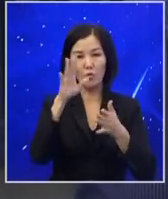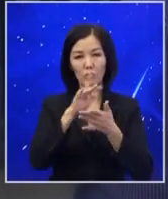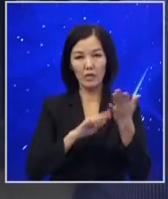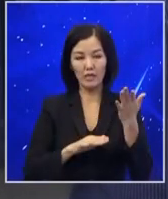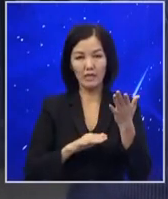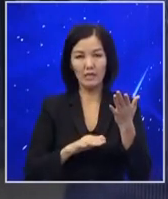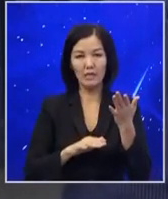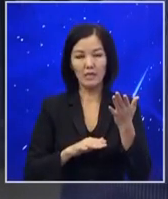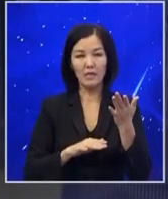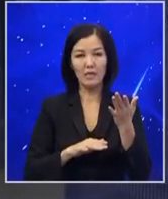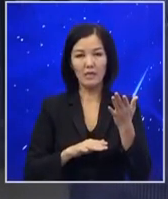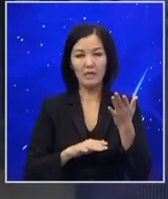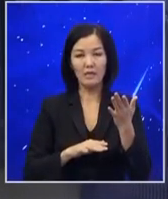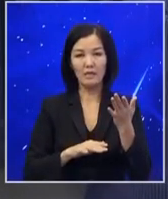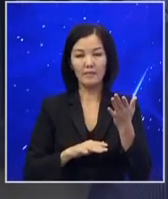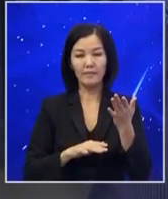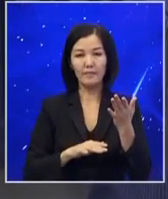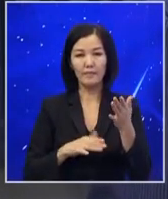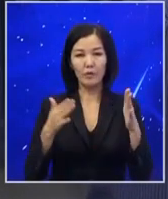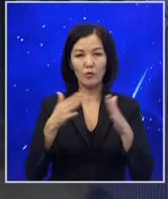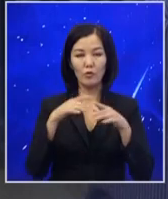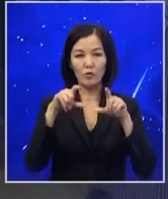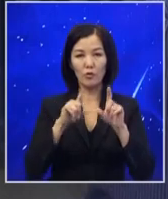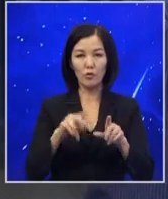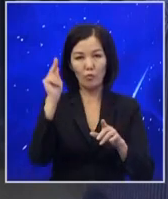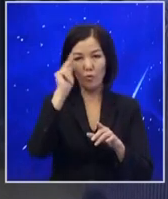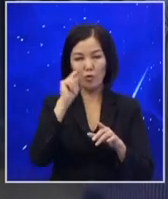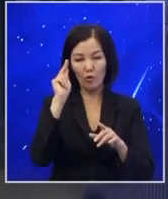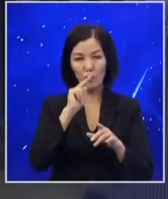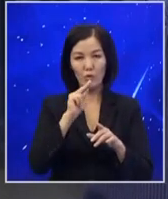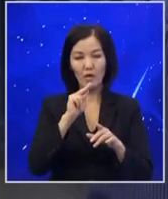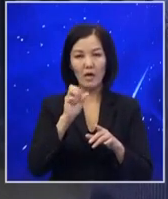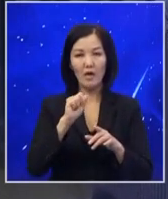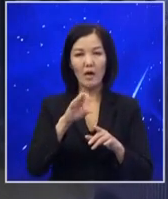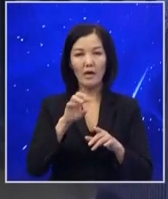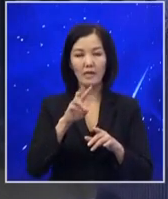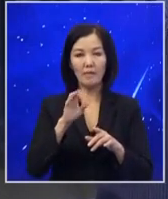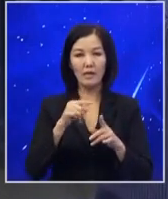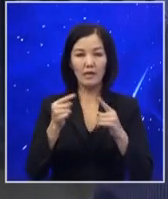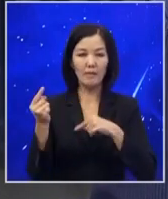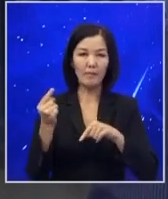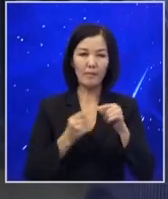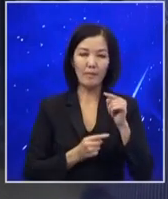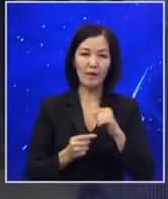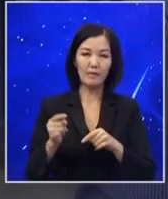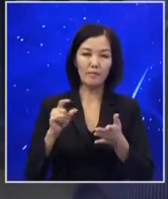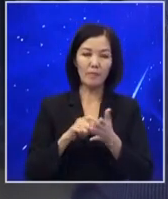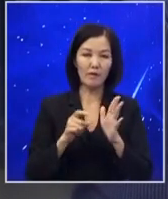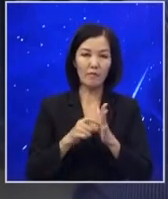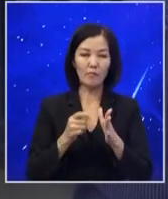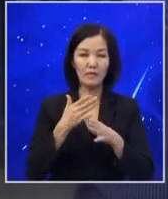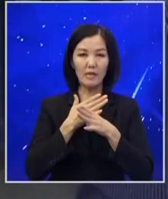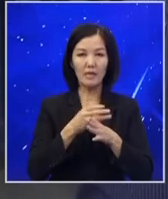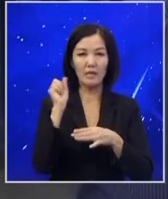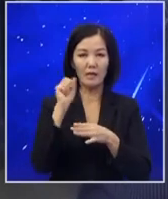адамдарға жаңағы оқушыларға ешқайда шығу керек емес. Үйінен отырып Академия Атамекен платформасы арқылы өзінің жаңағыдай